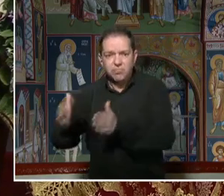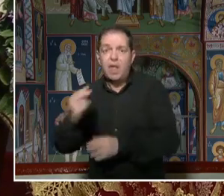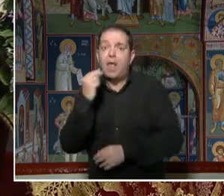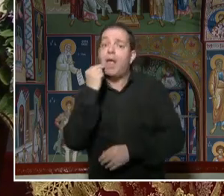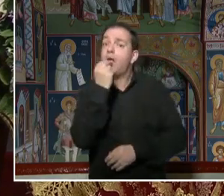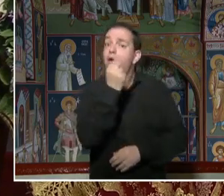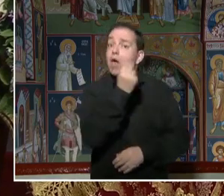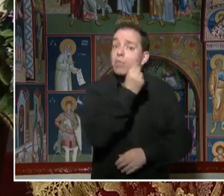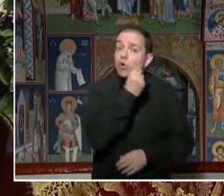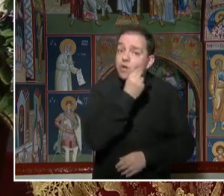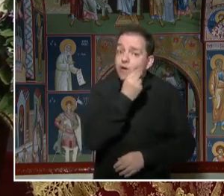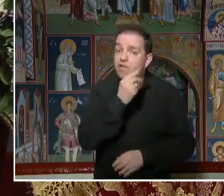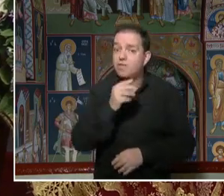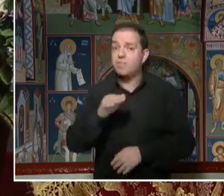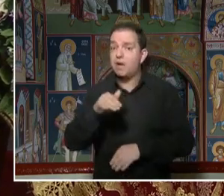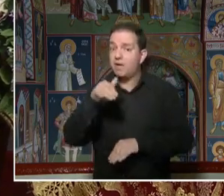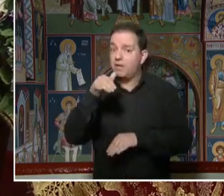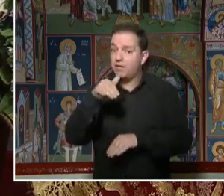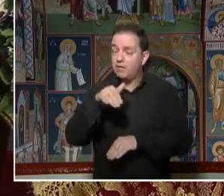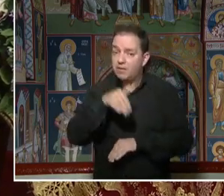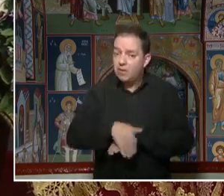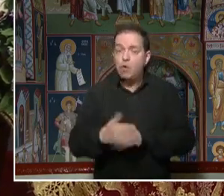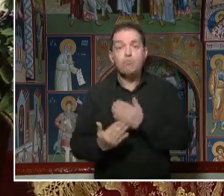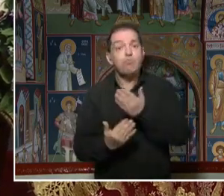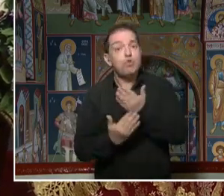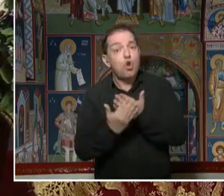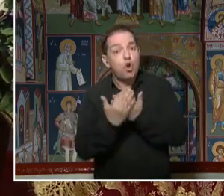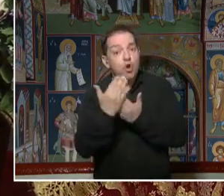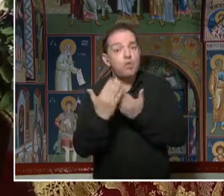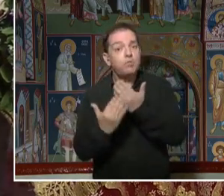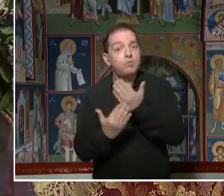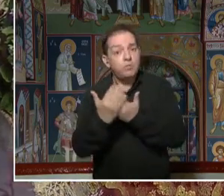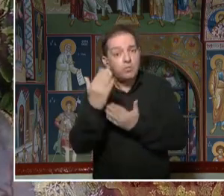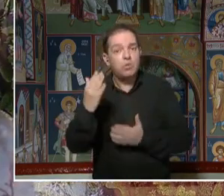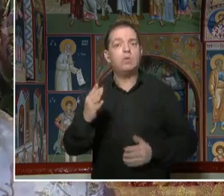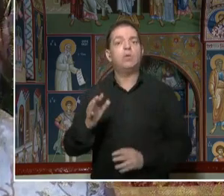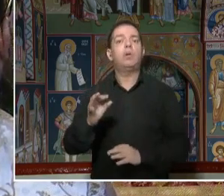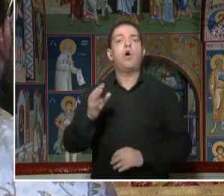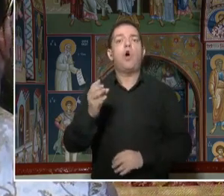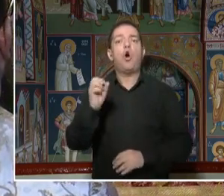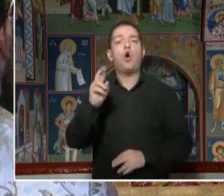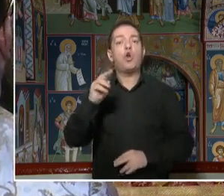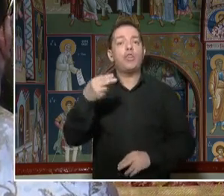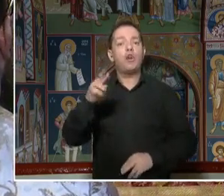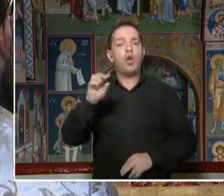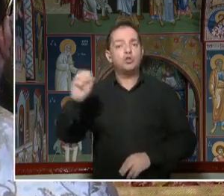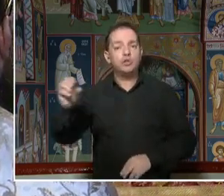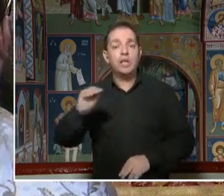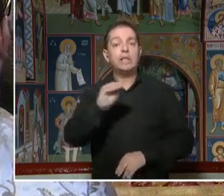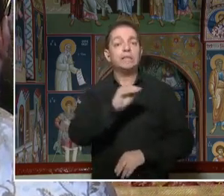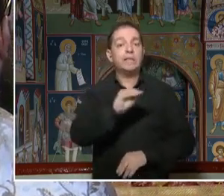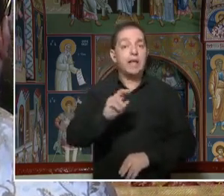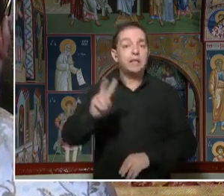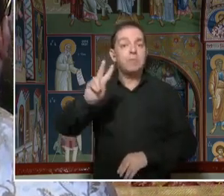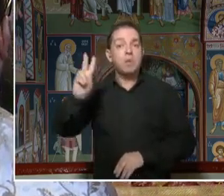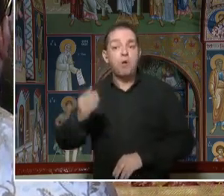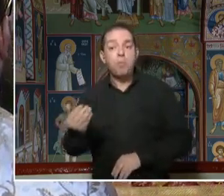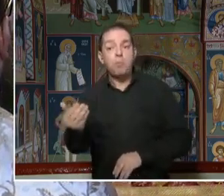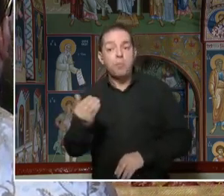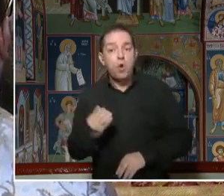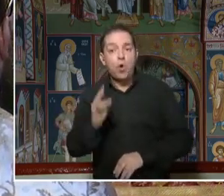απόδειπνο, το πρωί όρθρι, τις Τετάρτες και Παρασκευές προηγιασμένες